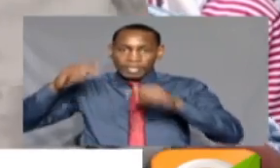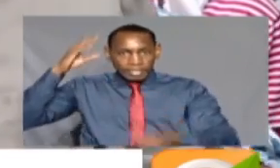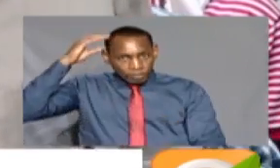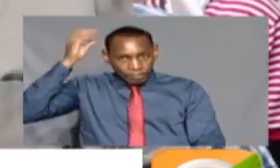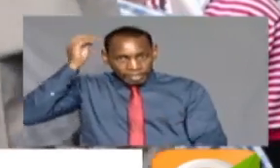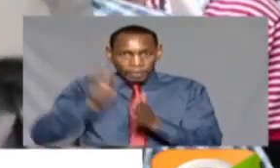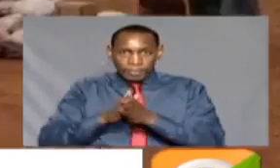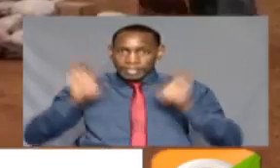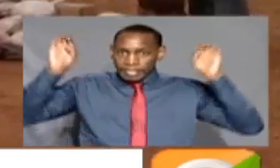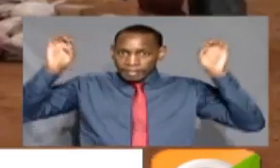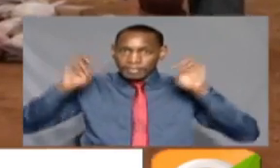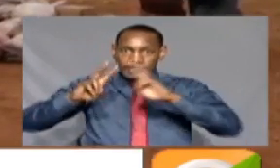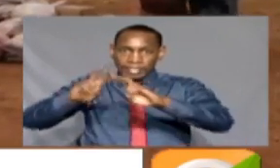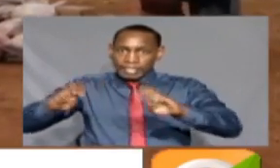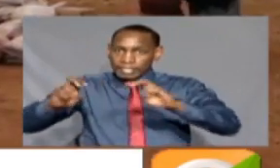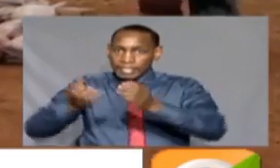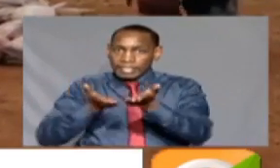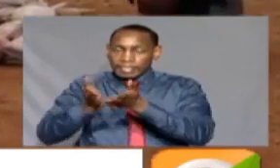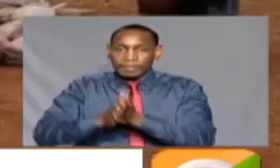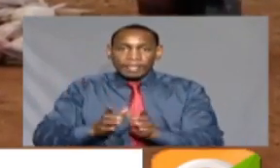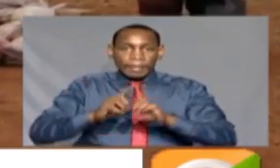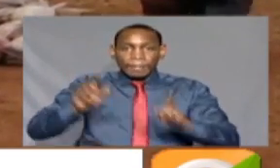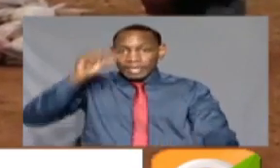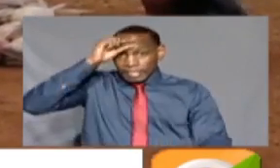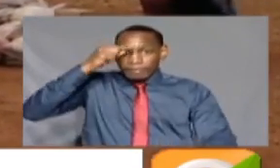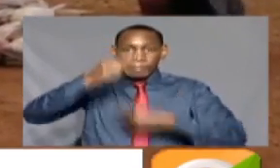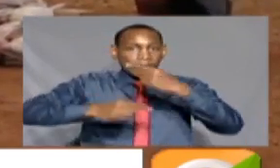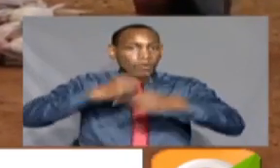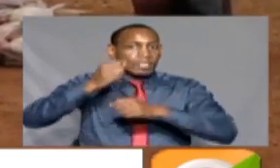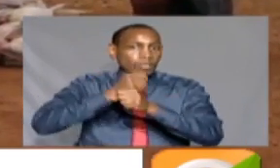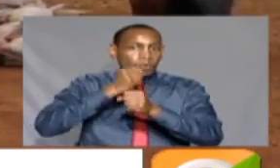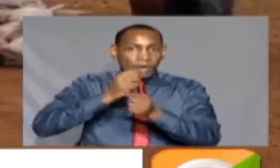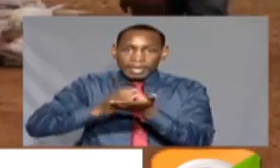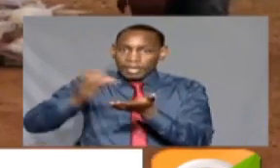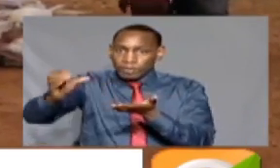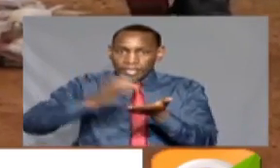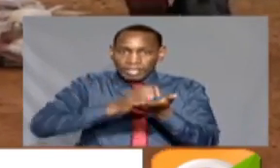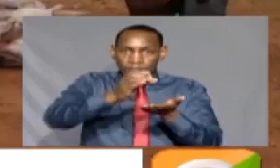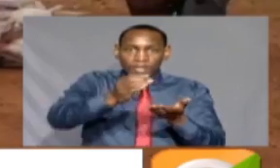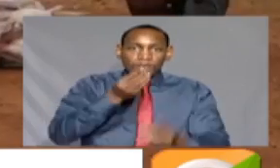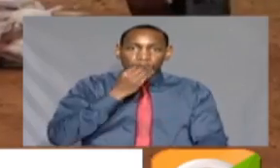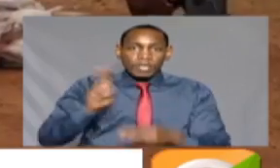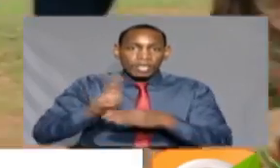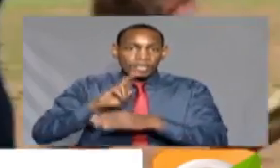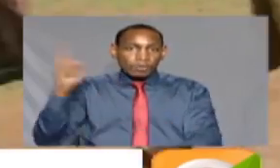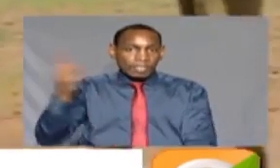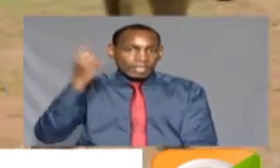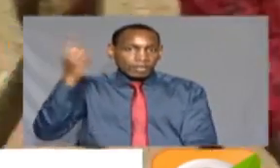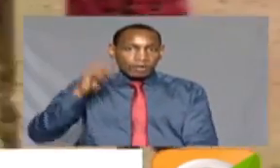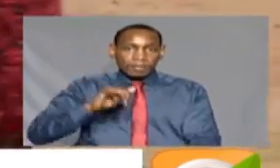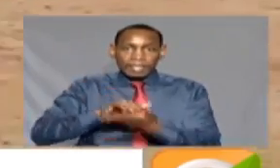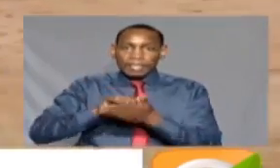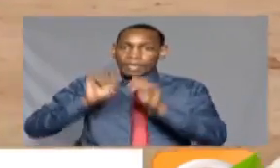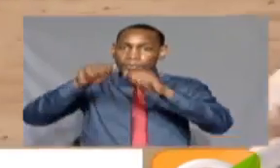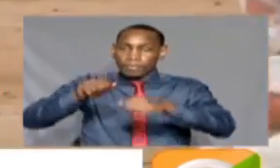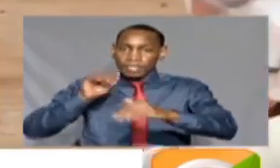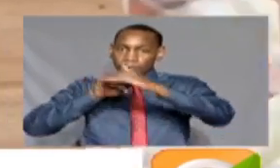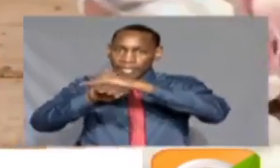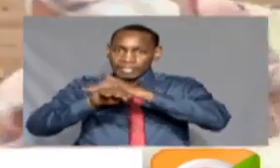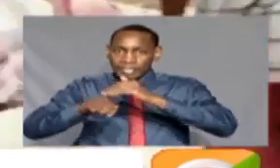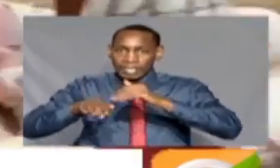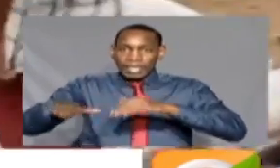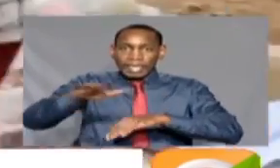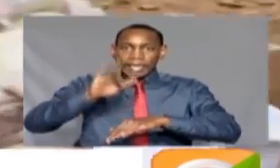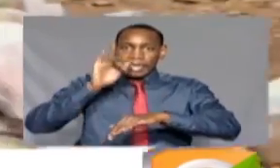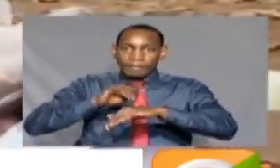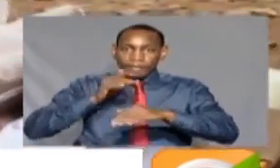kutafuta huduma. Hata hivyo, serikali inaendelea na juhudi za kusambaza chakula kwa kutumia helikopta ili kufikia sehemu zilizoathirika